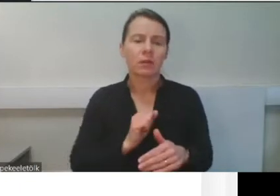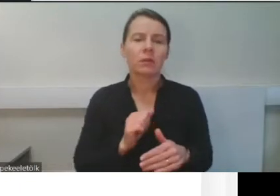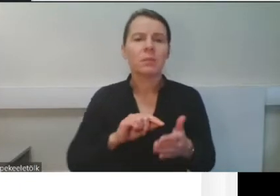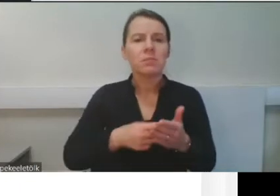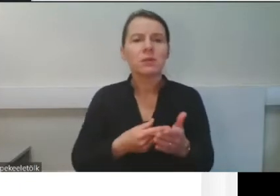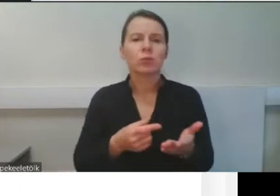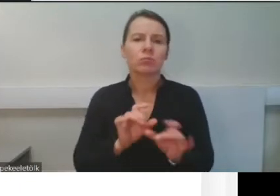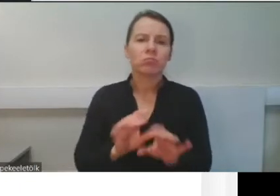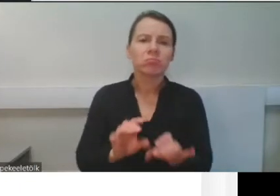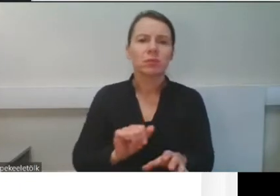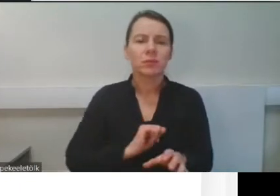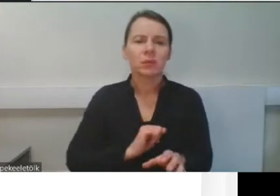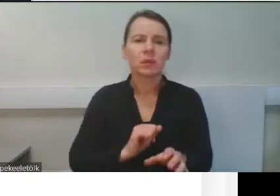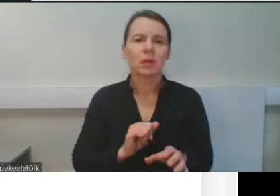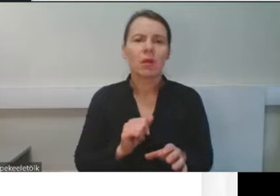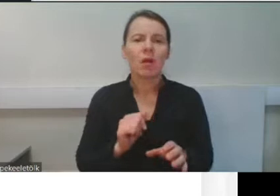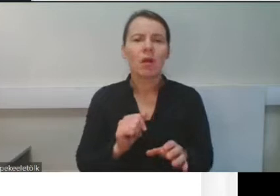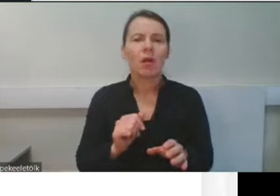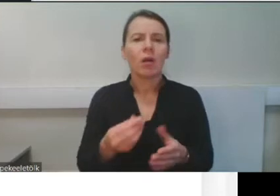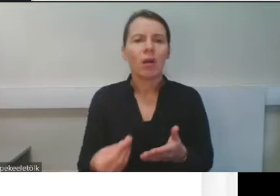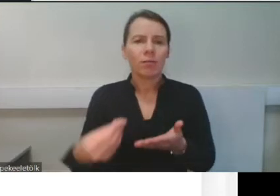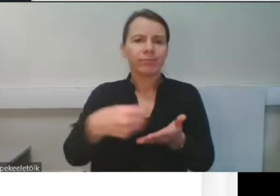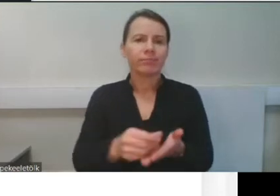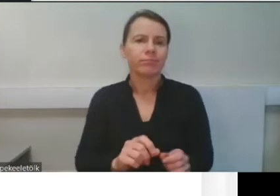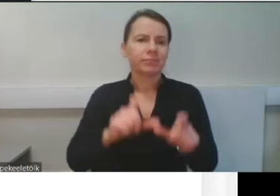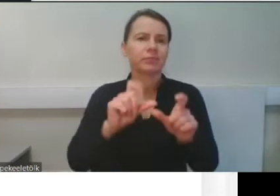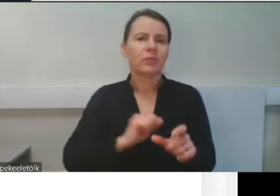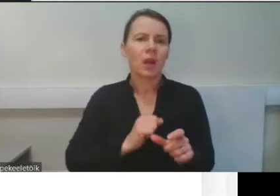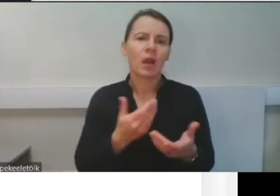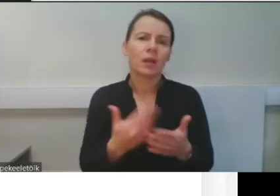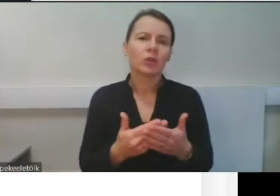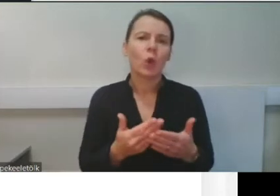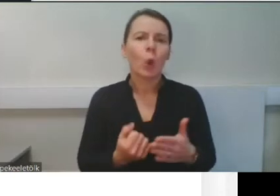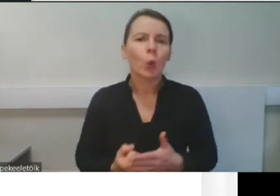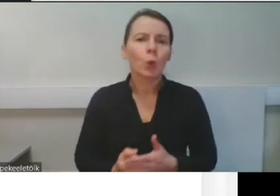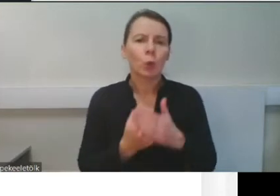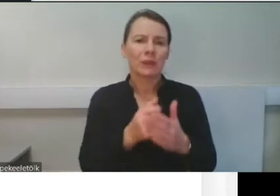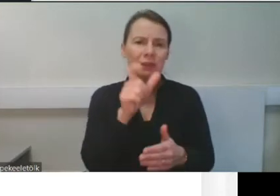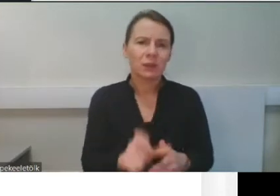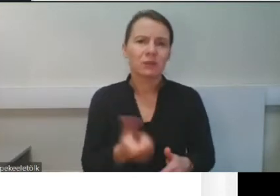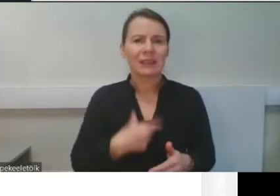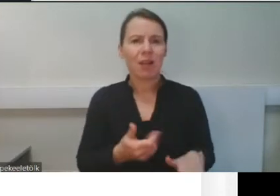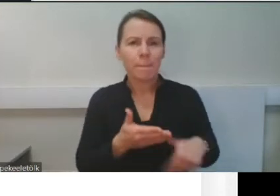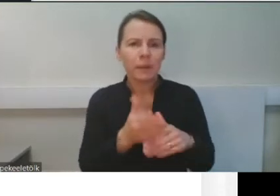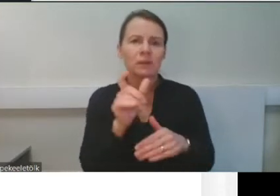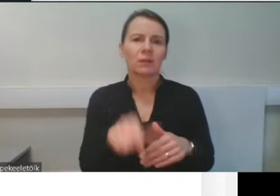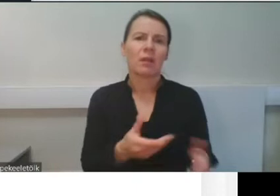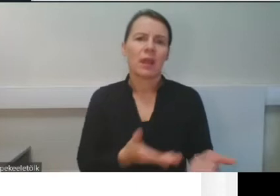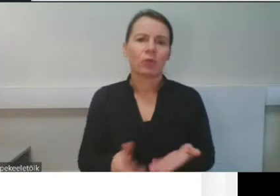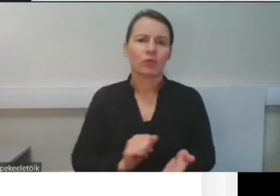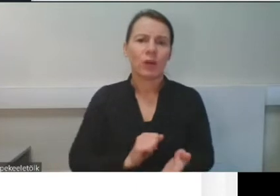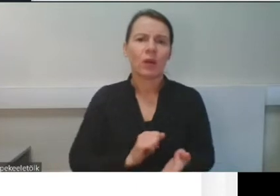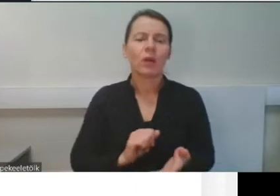ees on meil toimetuleku info, et siit tuleb välja, et puuetega inimeste selline